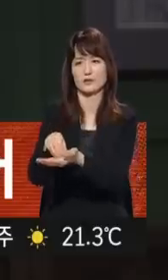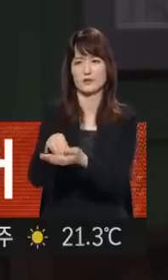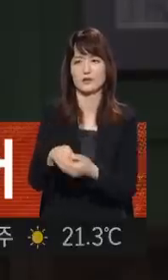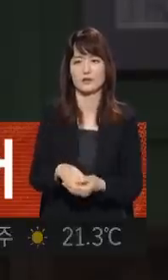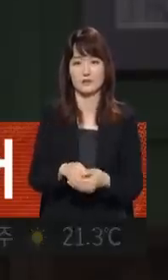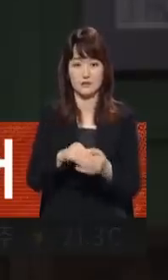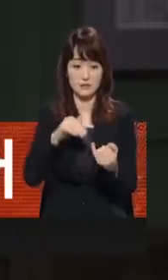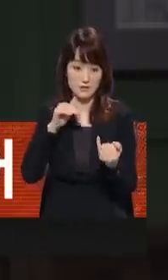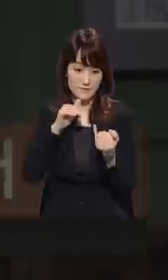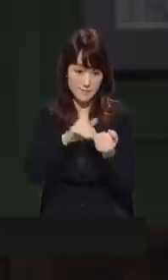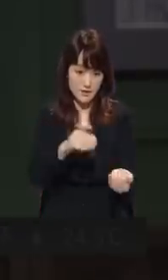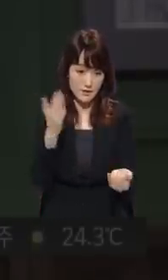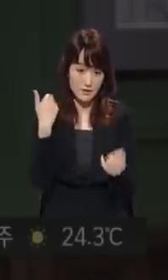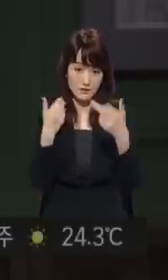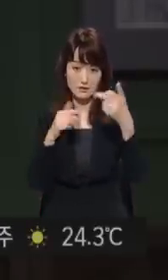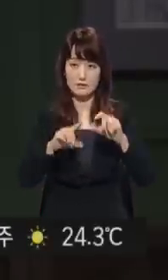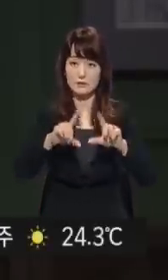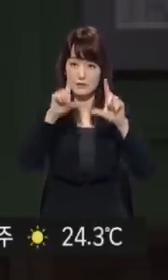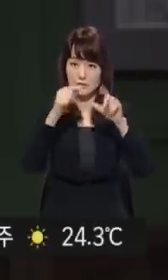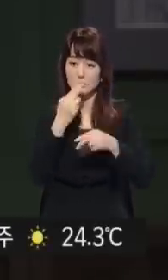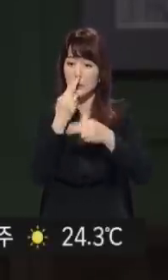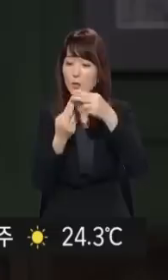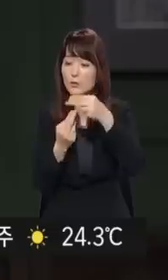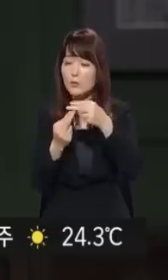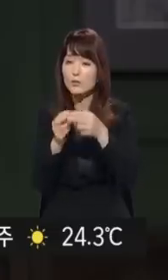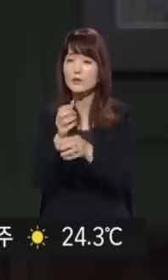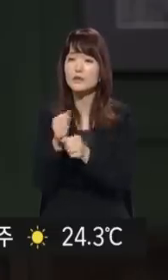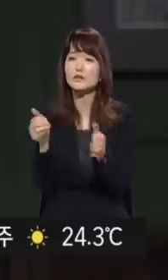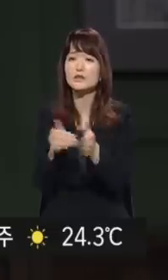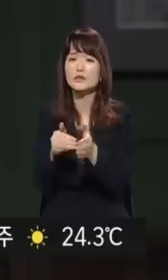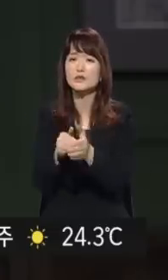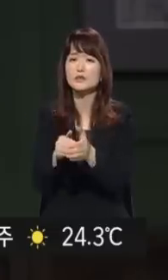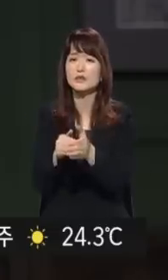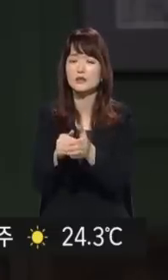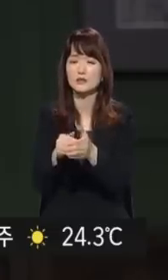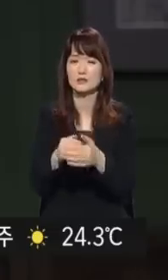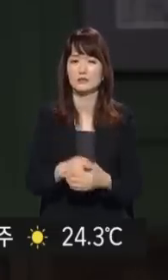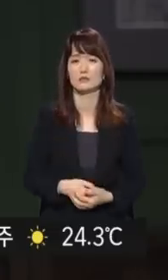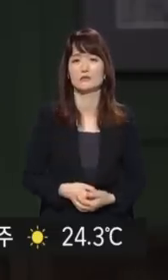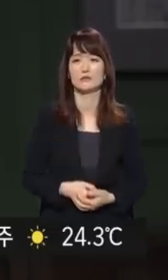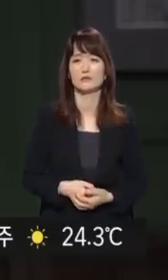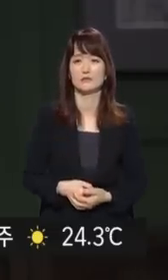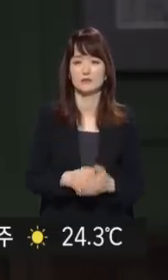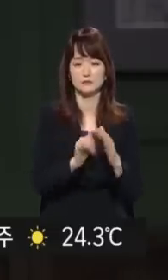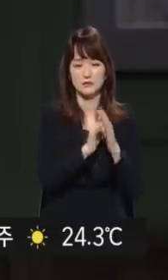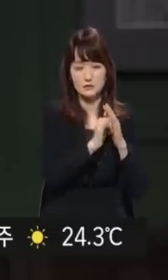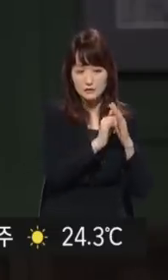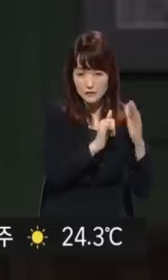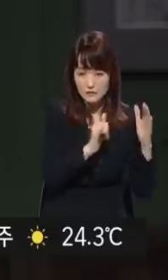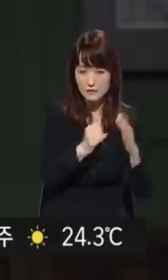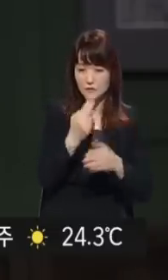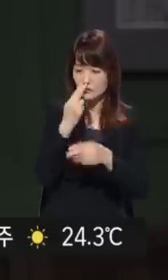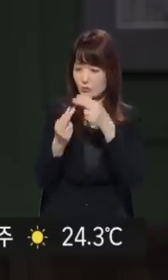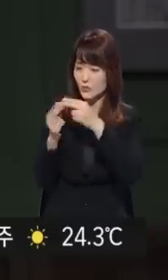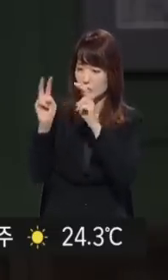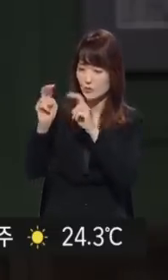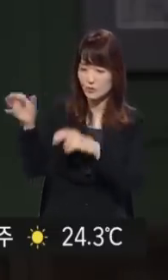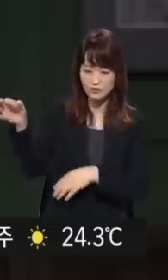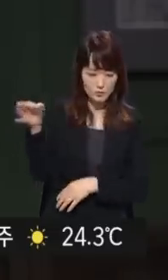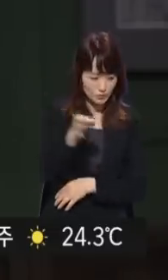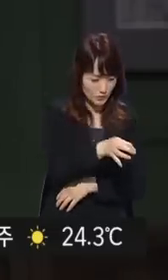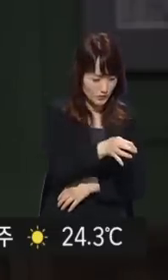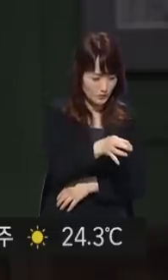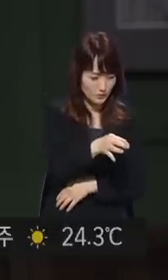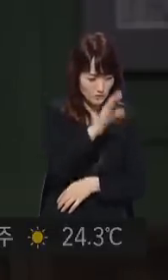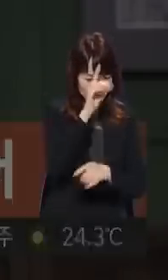사고가 난 지난 17일에는 이미이 보험이 만료가 돼서 무보험 상태였던 겁니다이 때문에이 가족들은 보험사로부터는 한 푼의